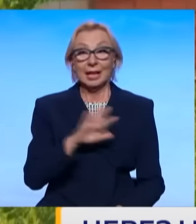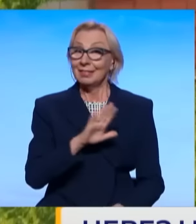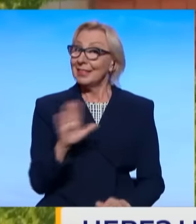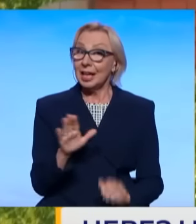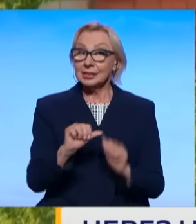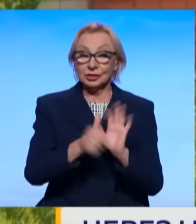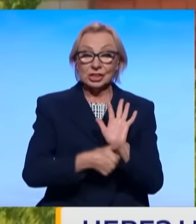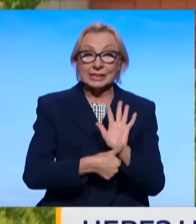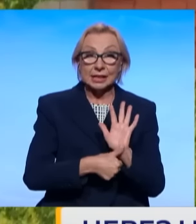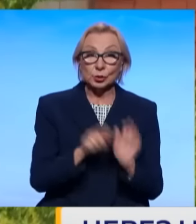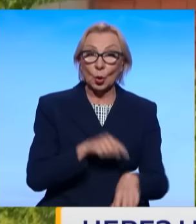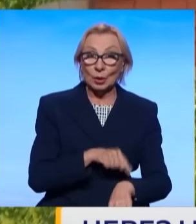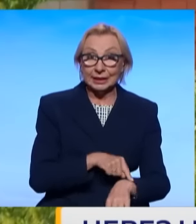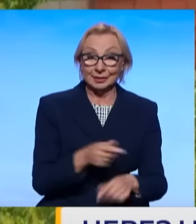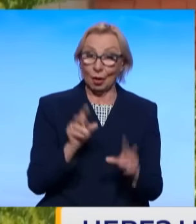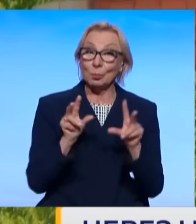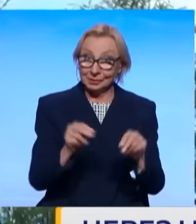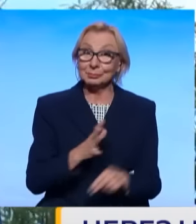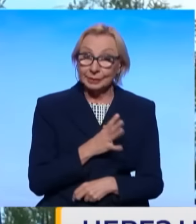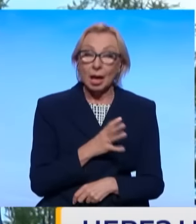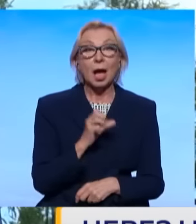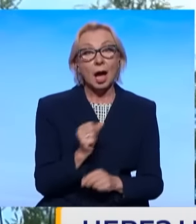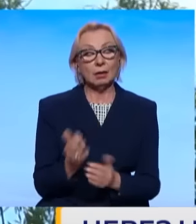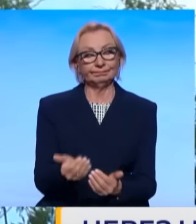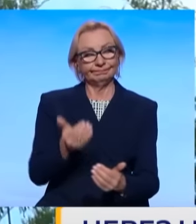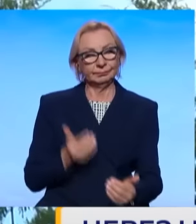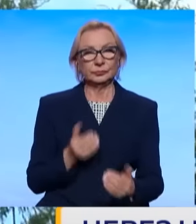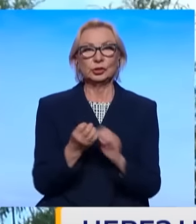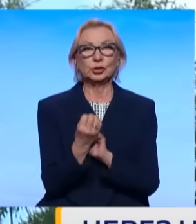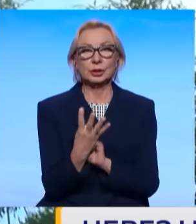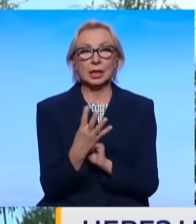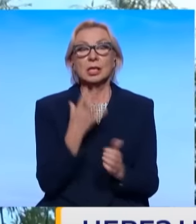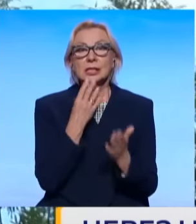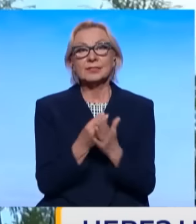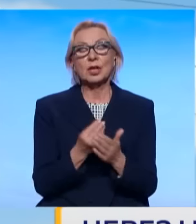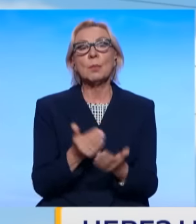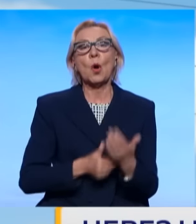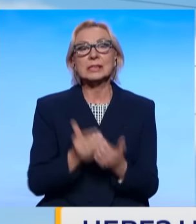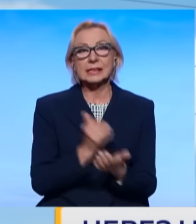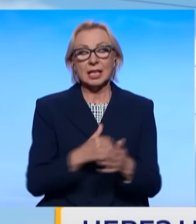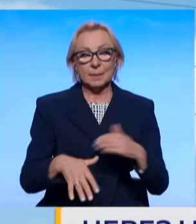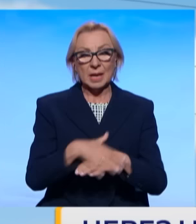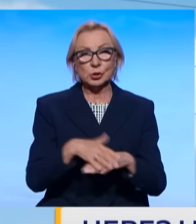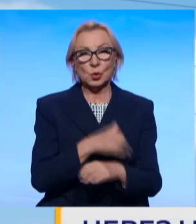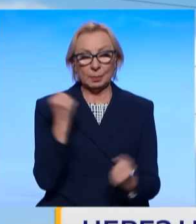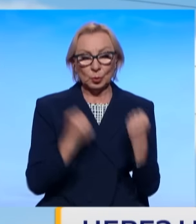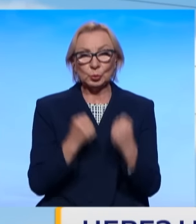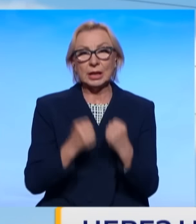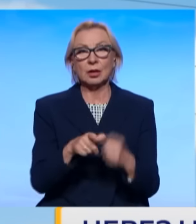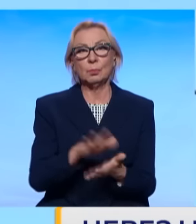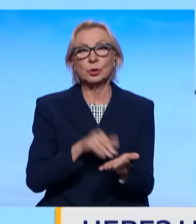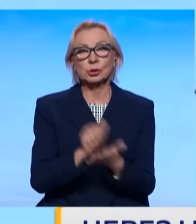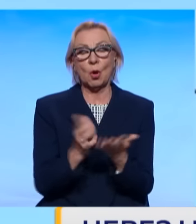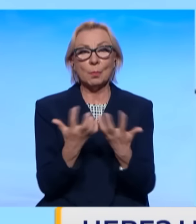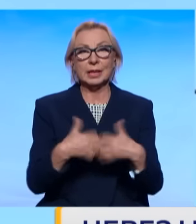16-ї, як перед тим обіцяли в Укренерго, а з 14-ї. Своїм останнім масованим ударом росіяни пошкодили обладнання